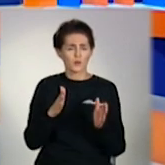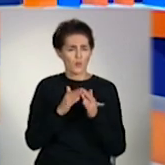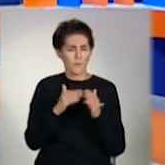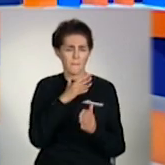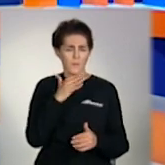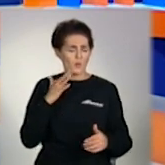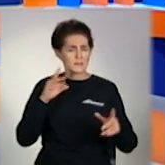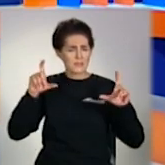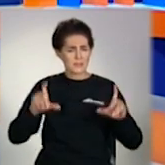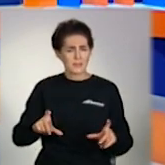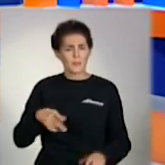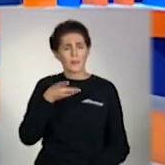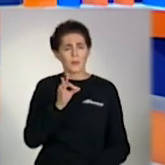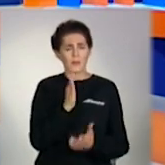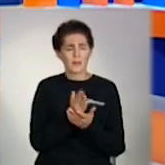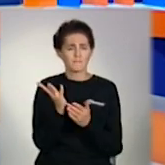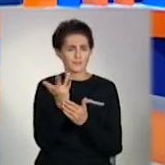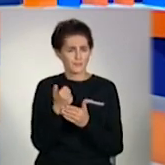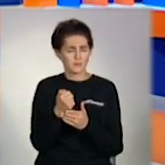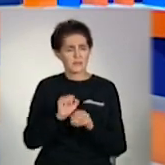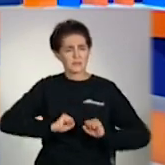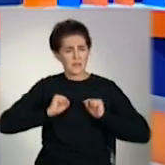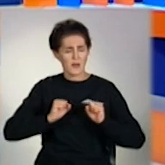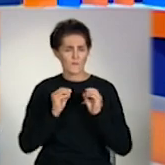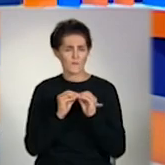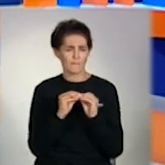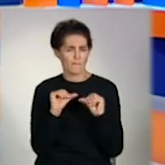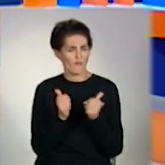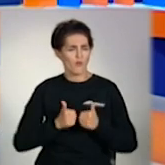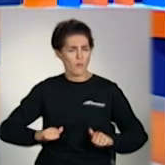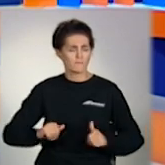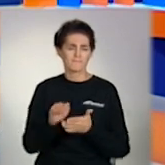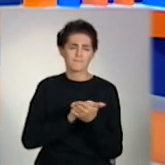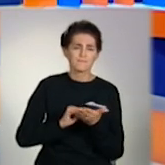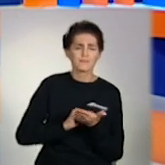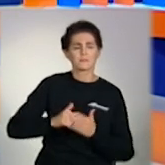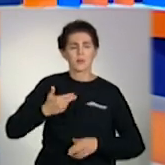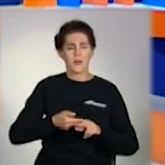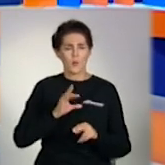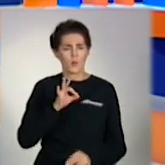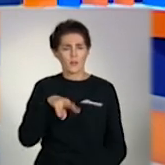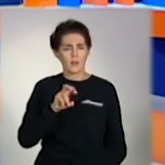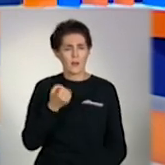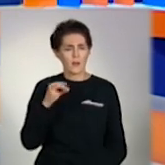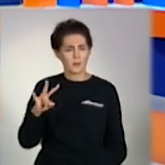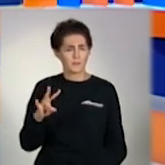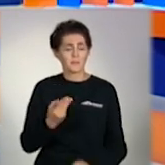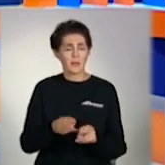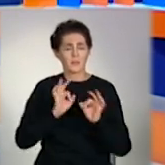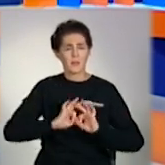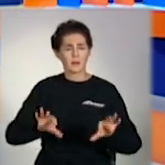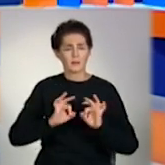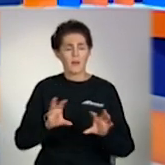вдома. Однак є кілька способів залишатися у формі. Зокрема, тренуватись онлайн. Карина Телепіна